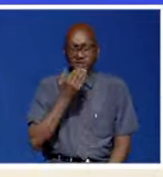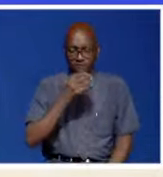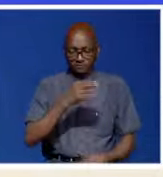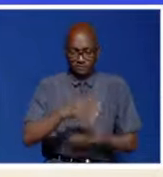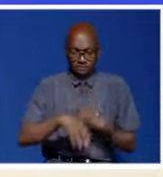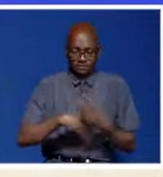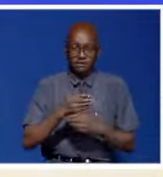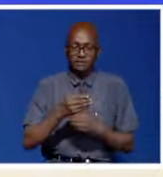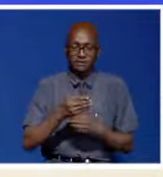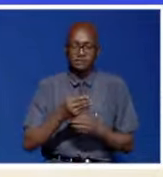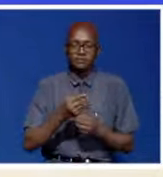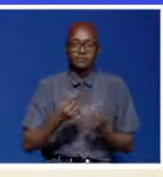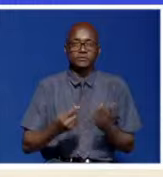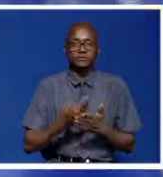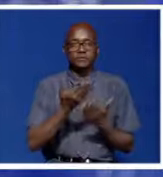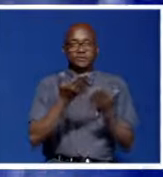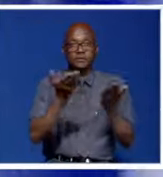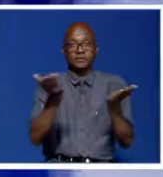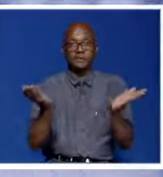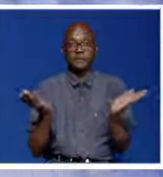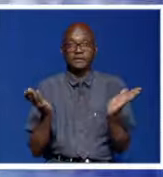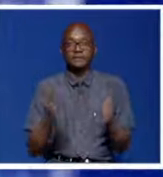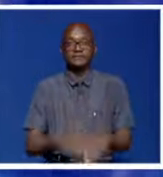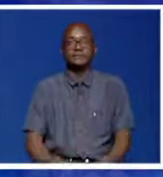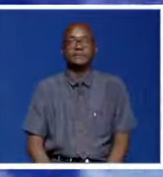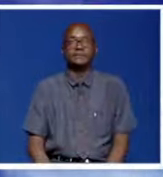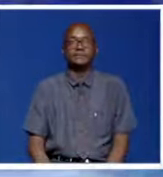mchanganyiko kutoka kwingineko.